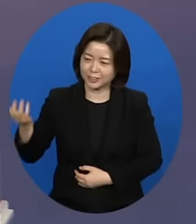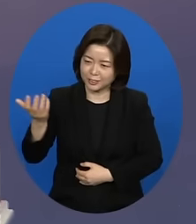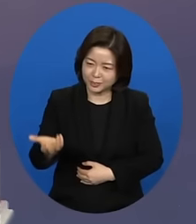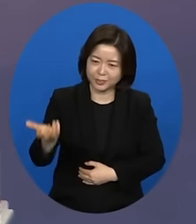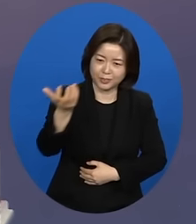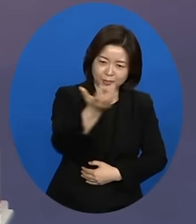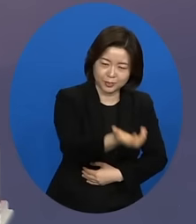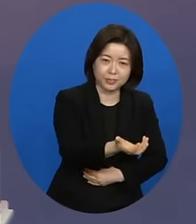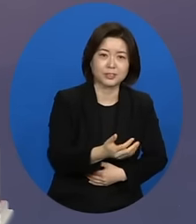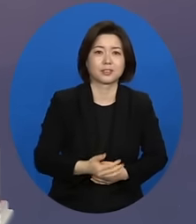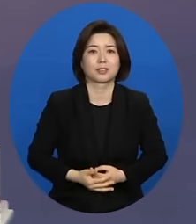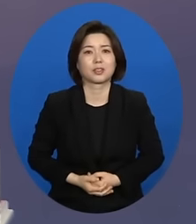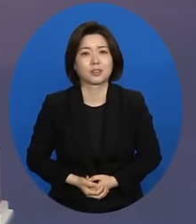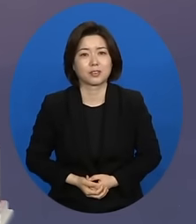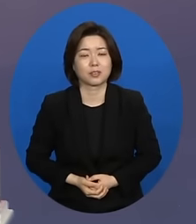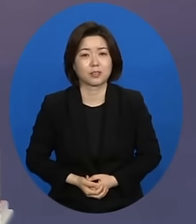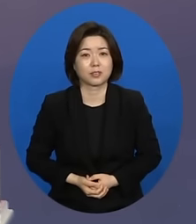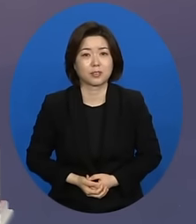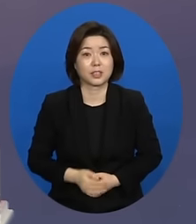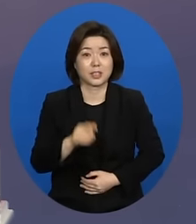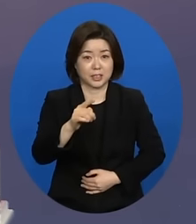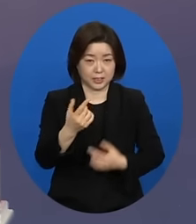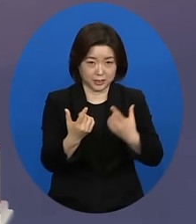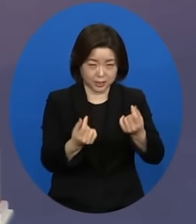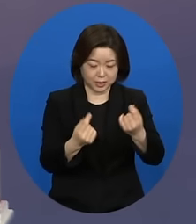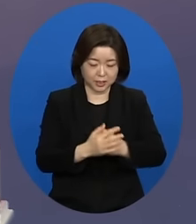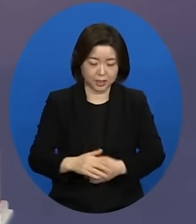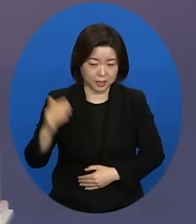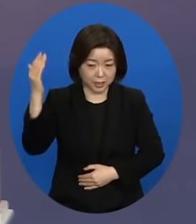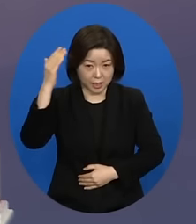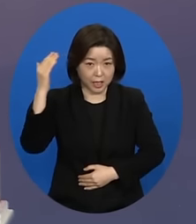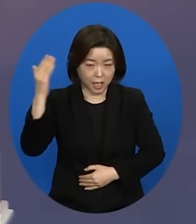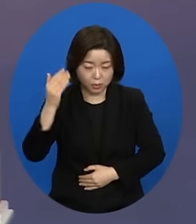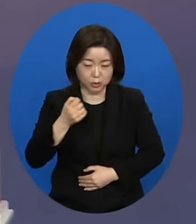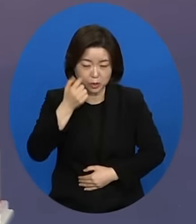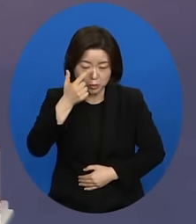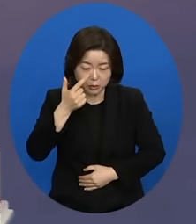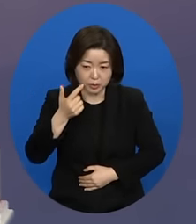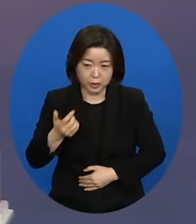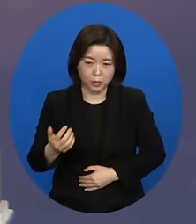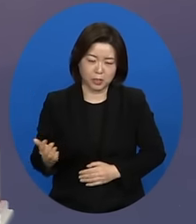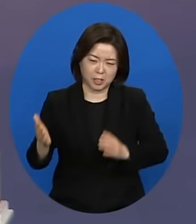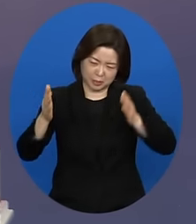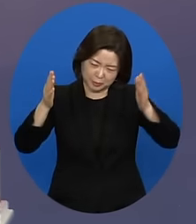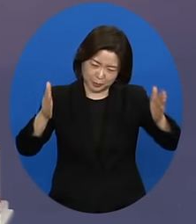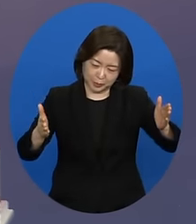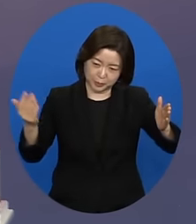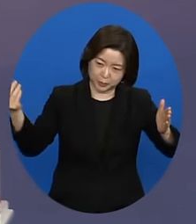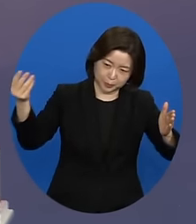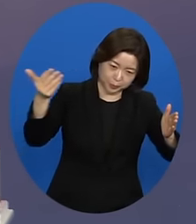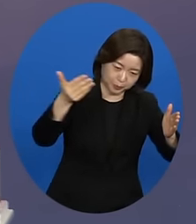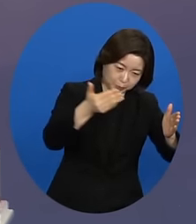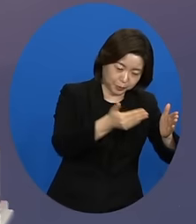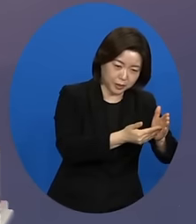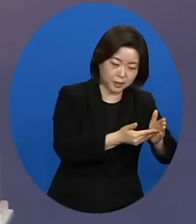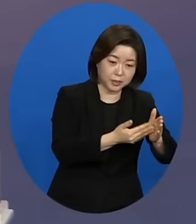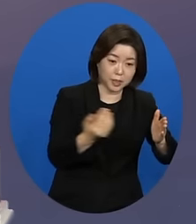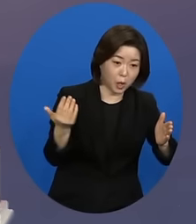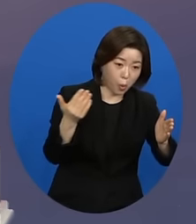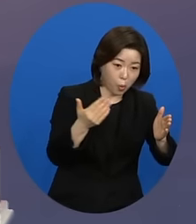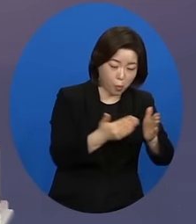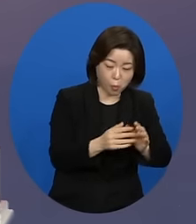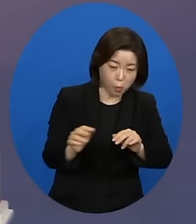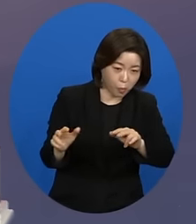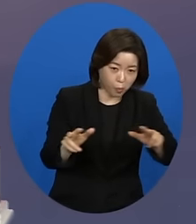6개월 한국의 풍토병에 걸려서 그만 죽고